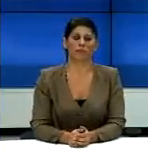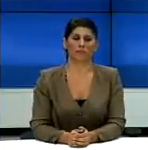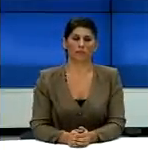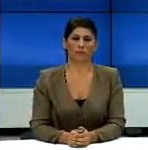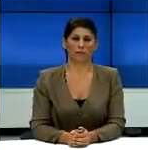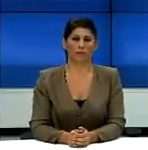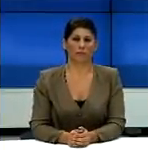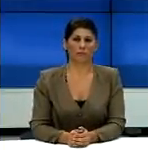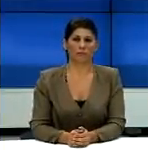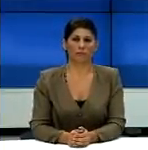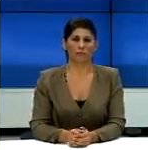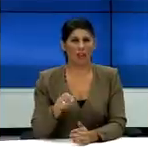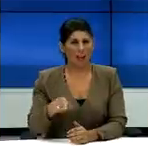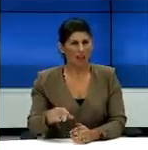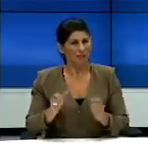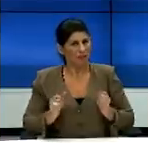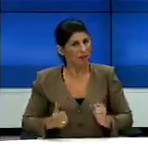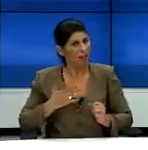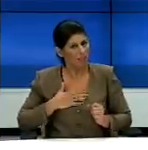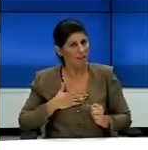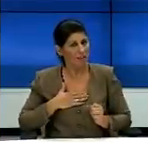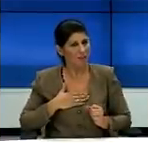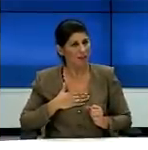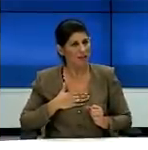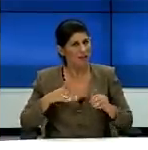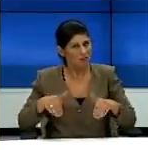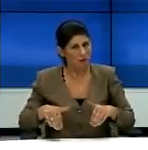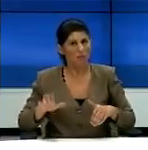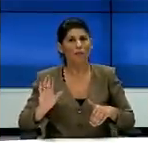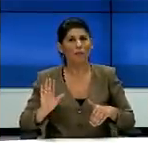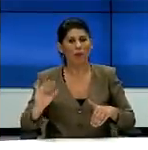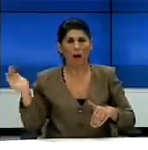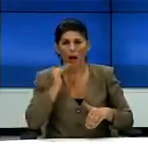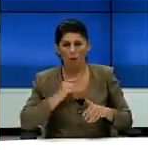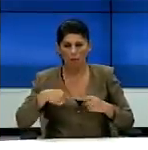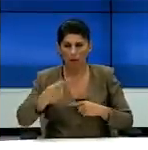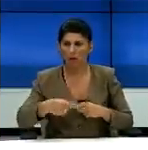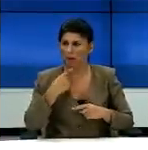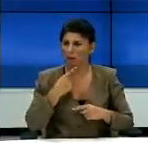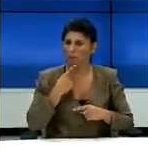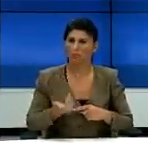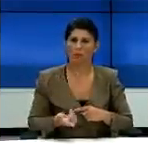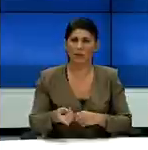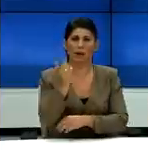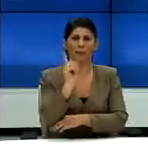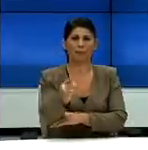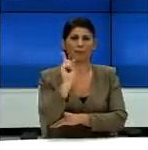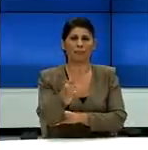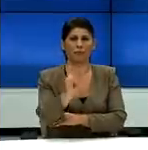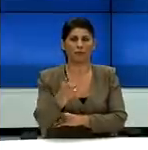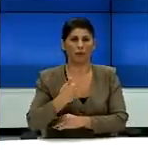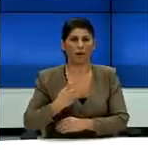Όχι μόνο δεν το εκτιμήσατε αυτή τη στάση, αλλά αμέσως μετά ήρθατε εδώ στη Βουλή κουνώντας μας το δάχτυλο.